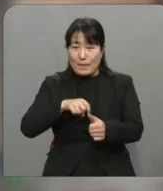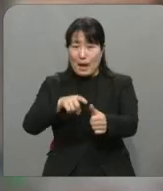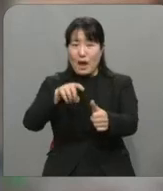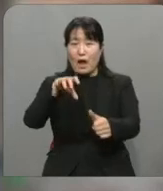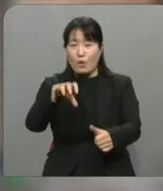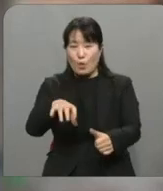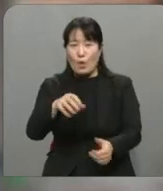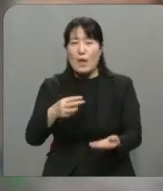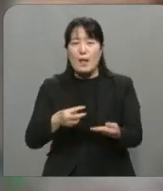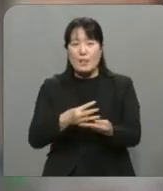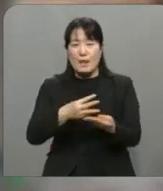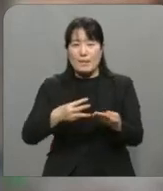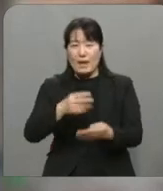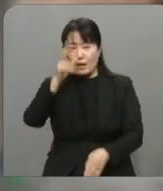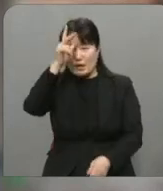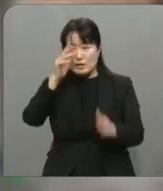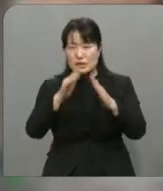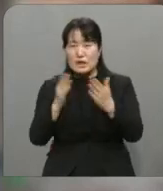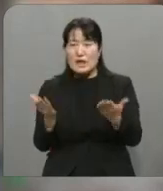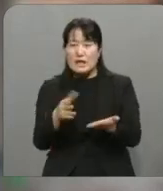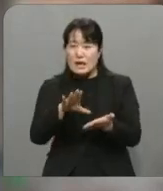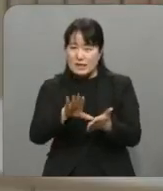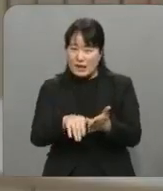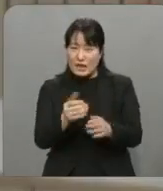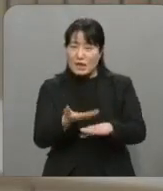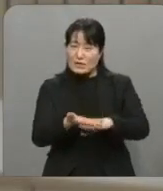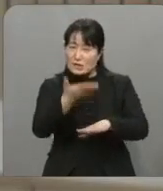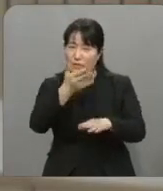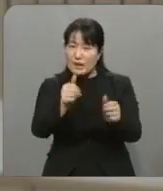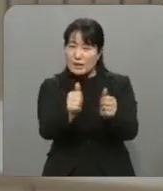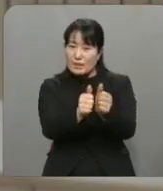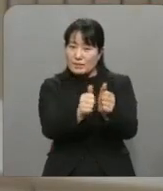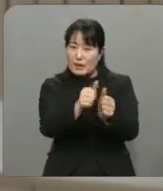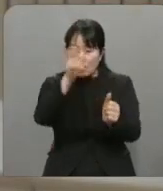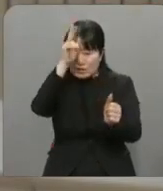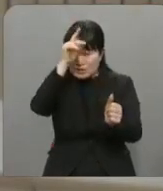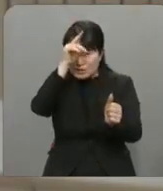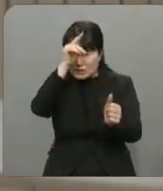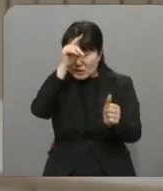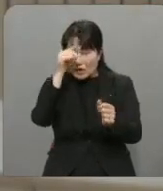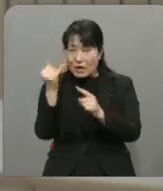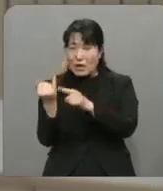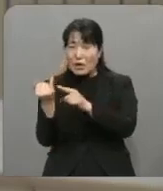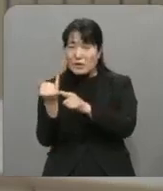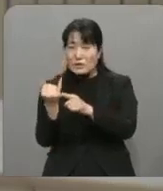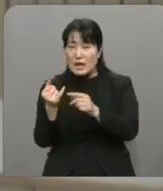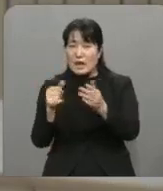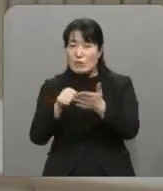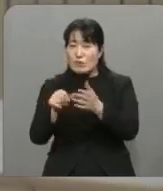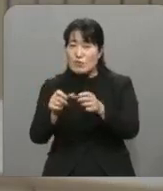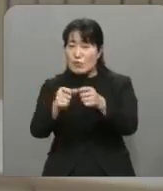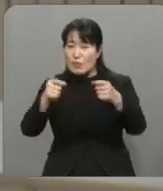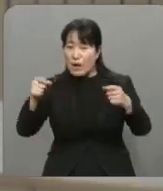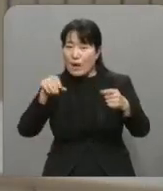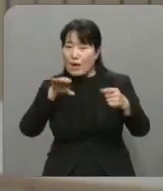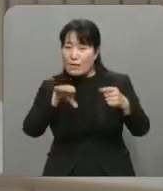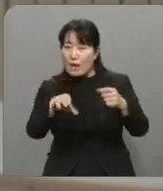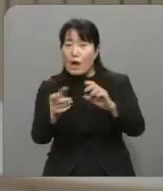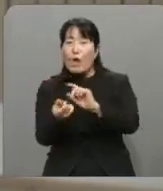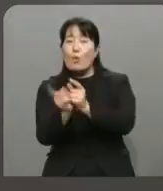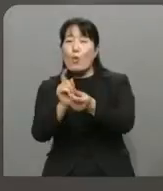한 지구대에 근무할 당시 선배 남성 경찰관 한 명이 여성 휴게실 안에 있던 자신의 사물함에 꽃을 놔두고